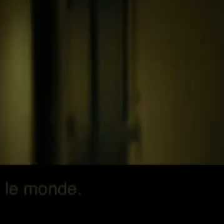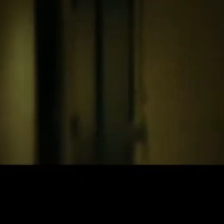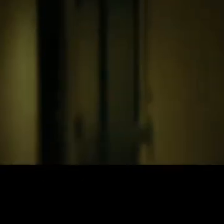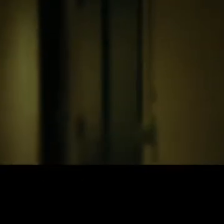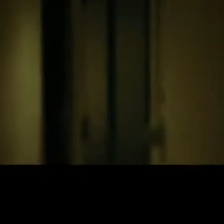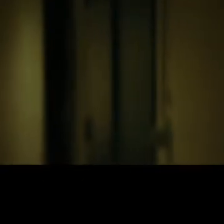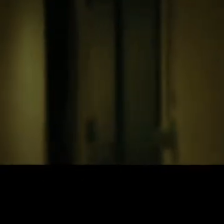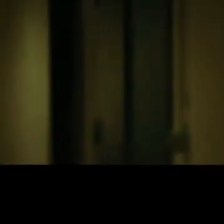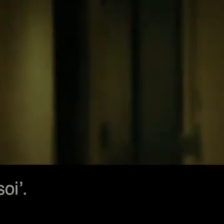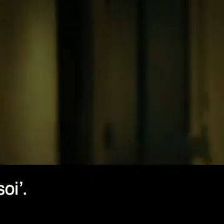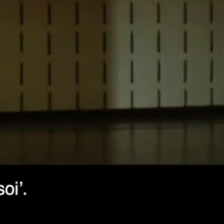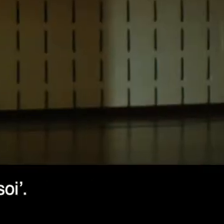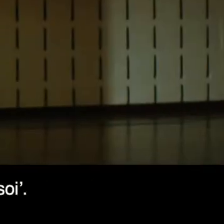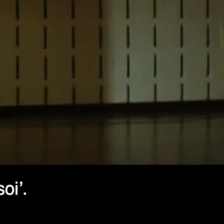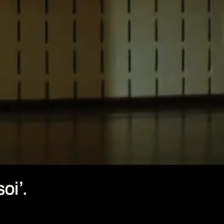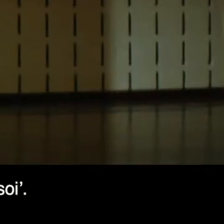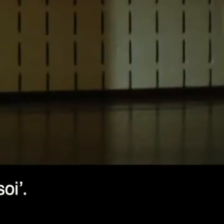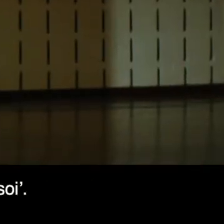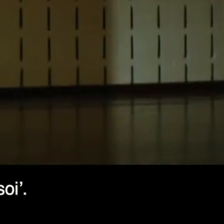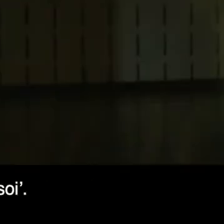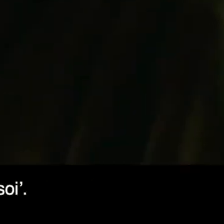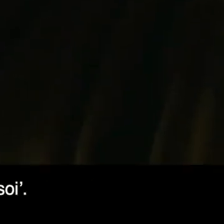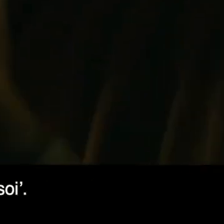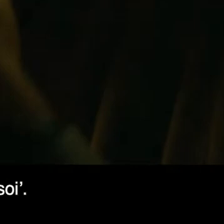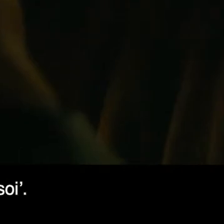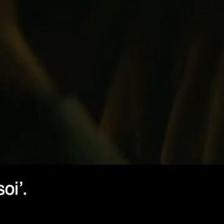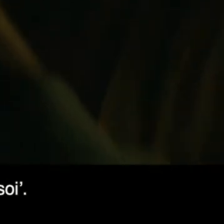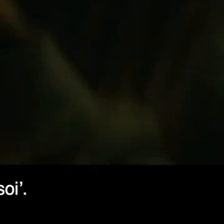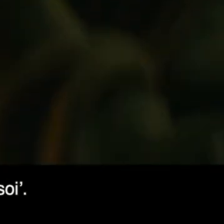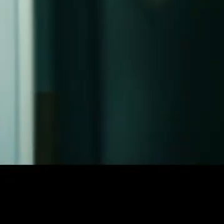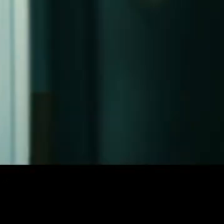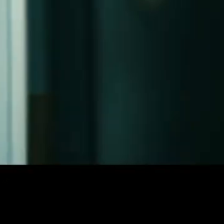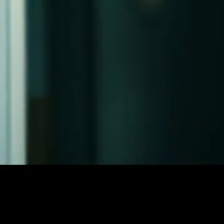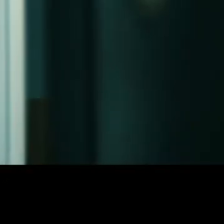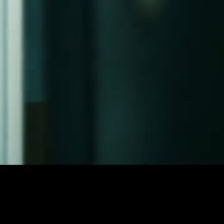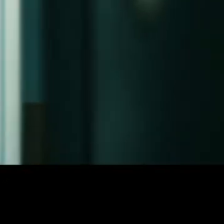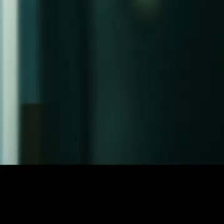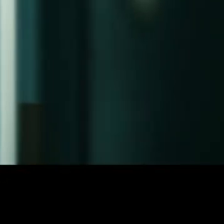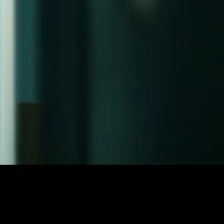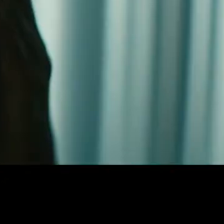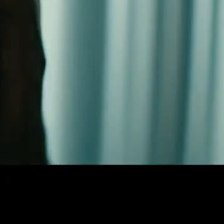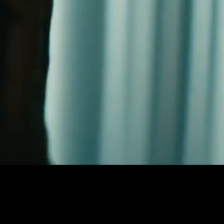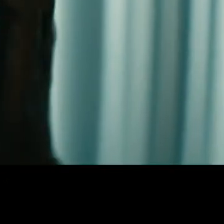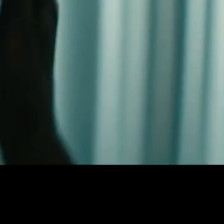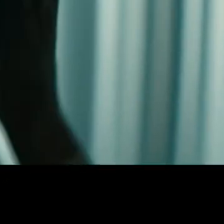monde. C'est un pour tous et pas chacun pour soi.